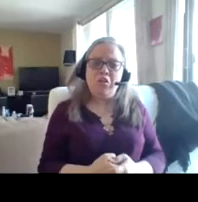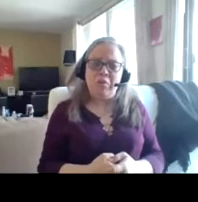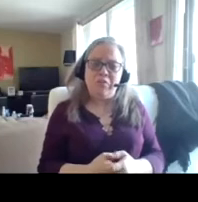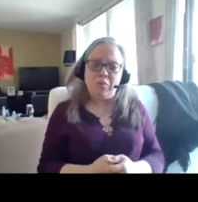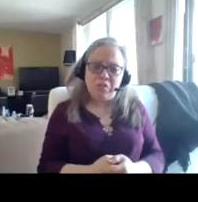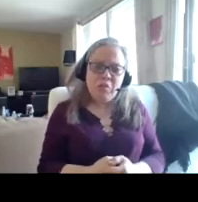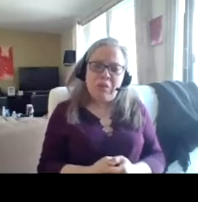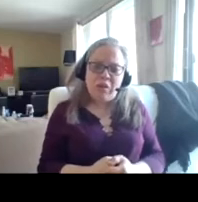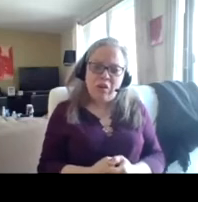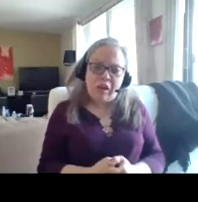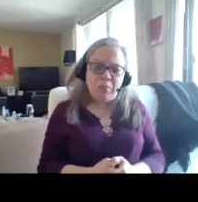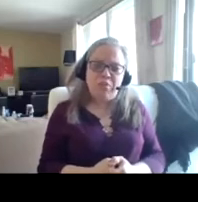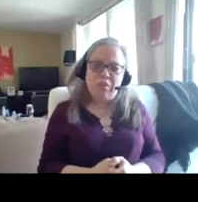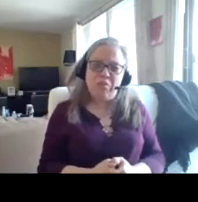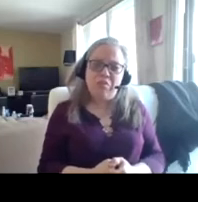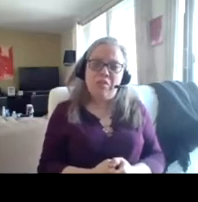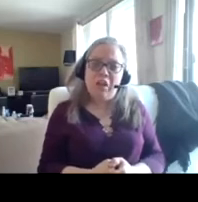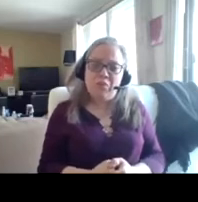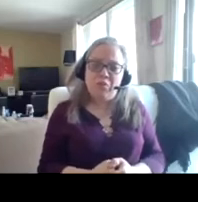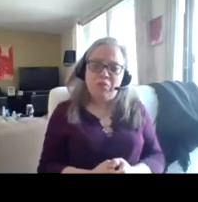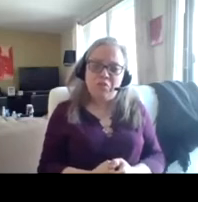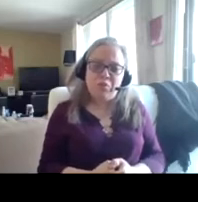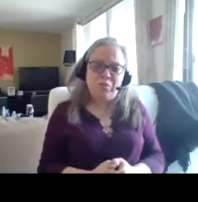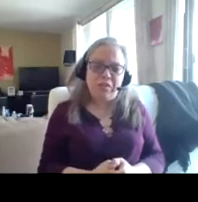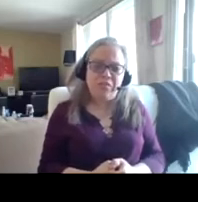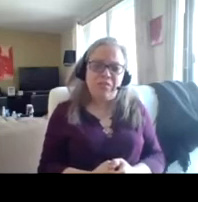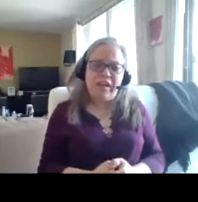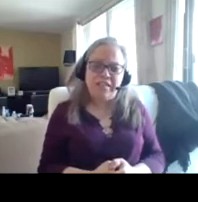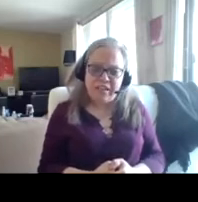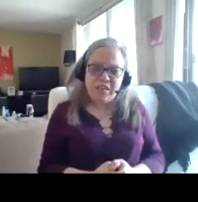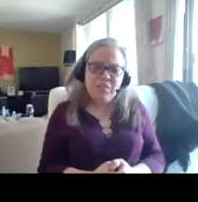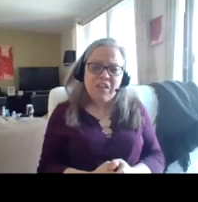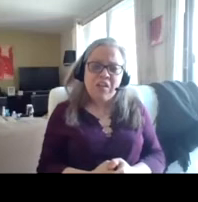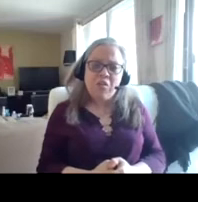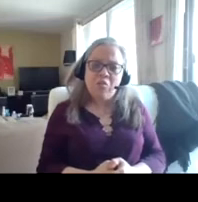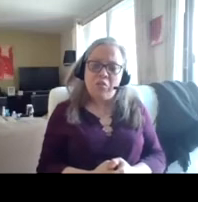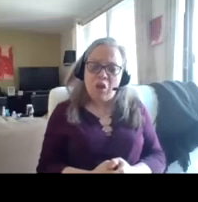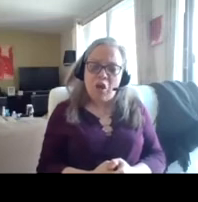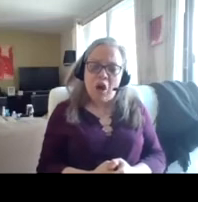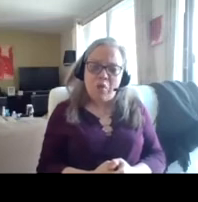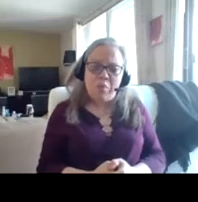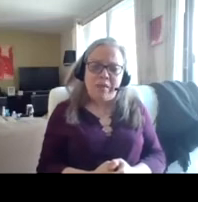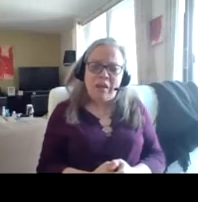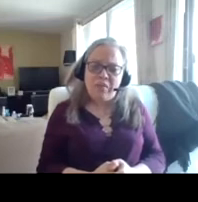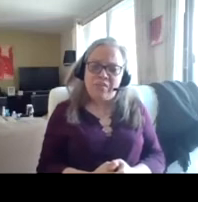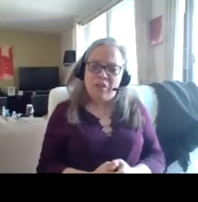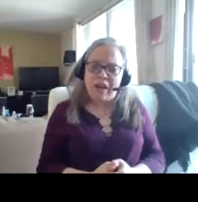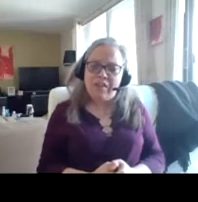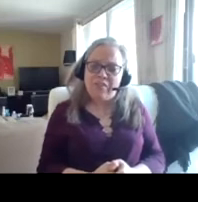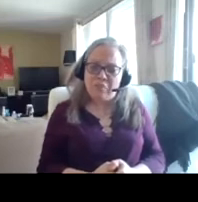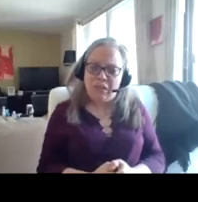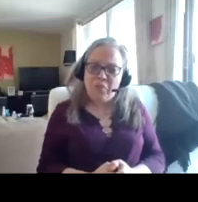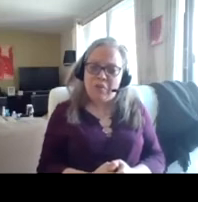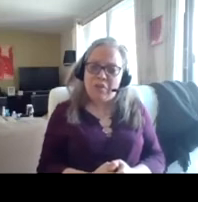le vaccin doit être conservé dans un réfrigérateur. Nous ne pouvons pas